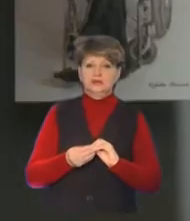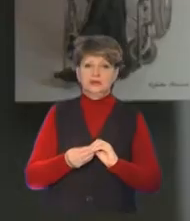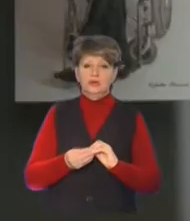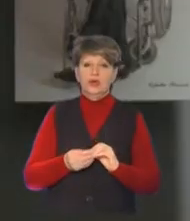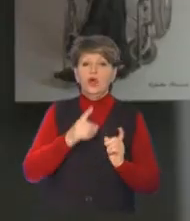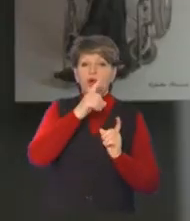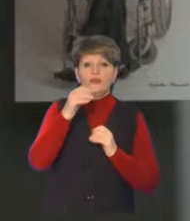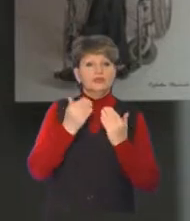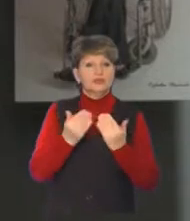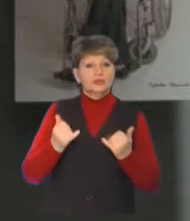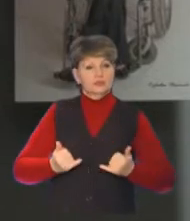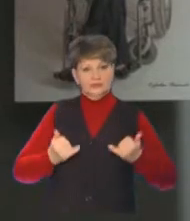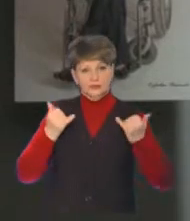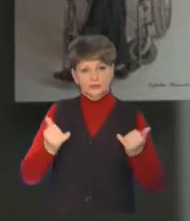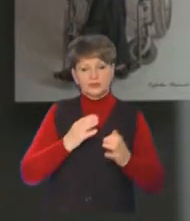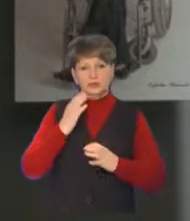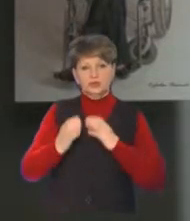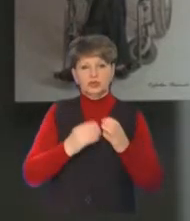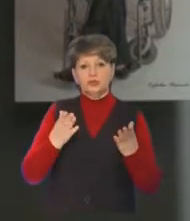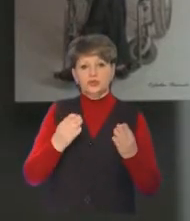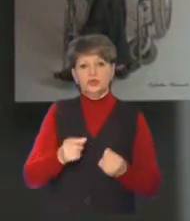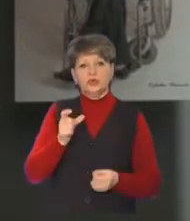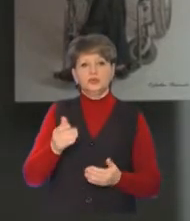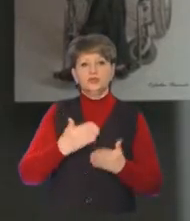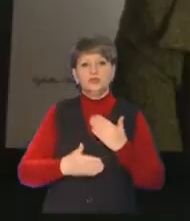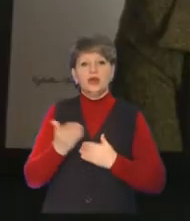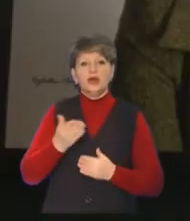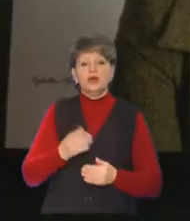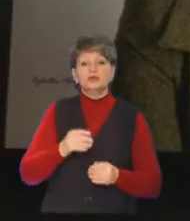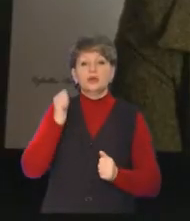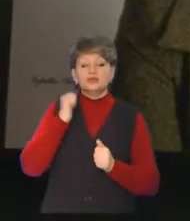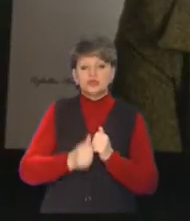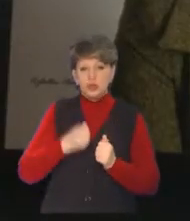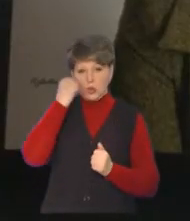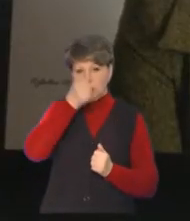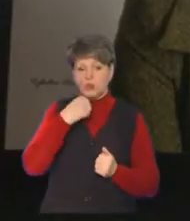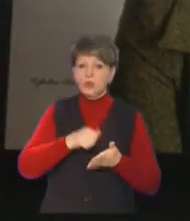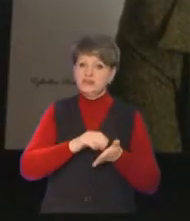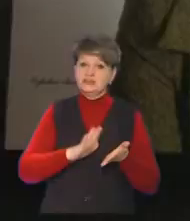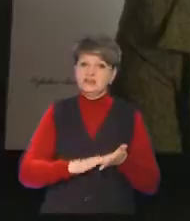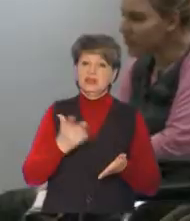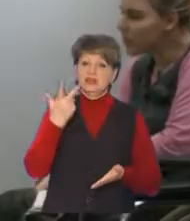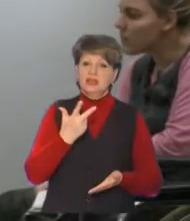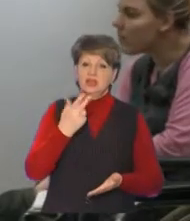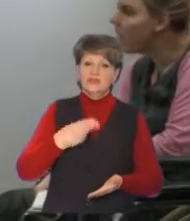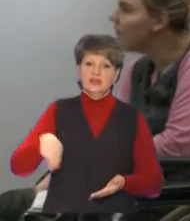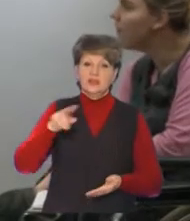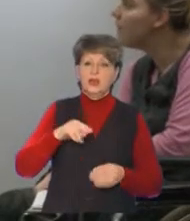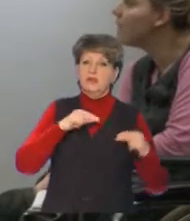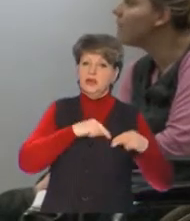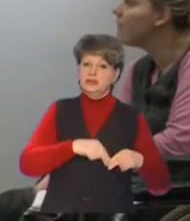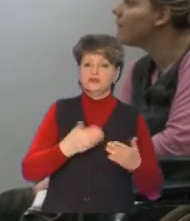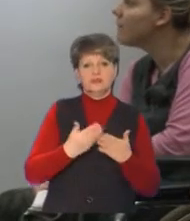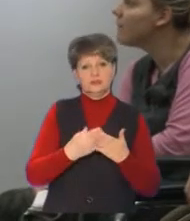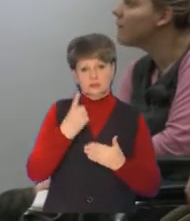проблематики. Фотовиставку присвятили Міжнародному дню людей з інвалідністю, який весь світ щороку відзначає 3 грудня. Працювали над нею